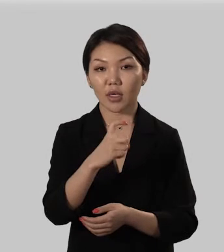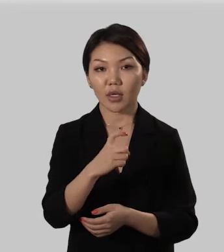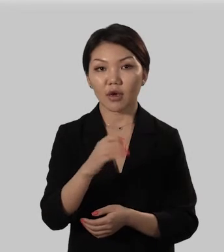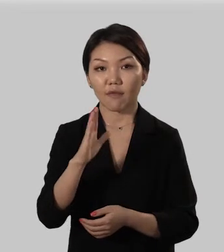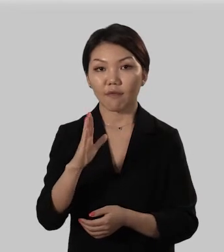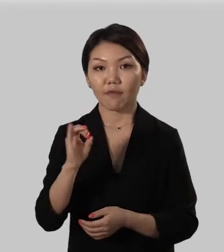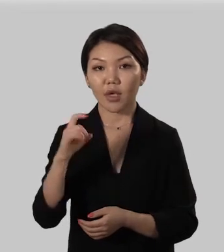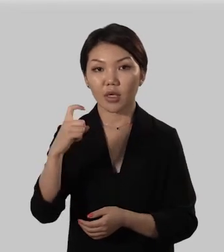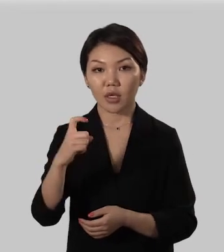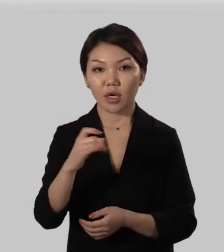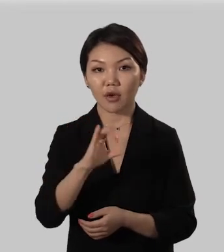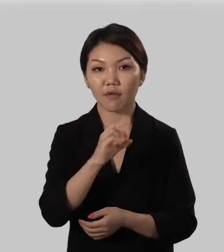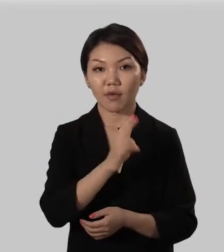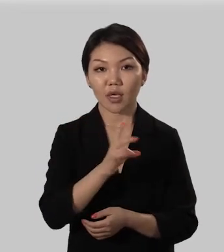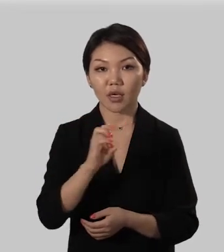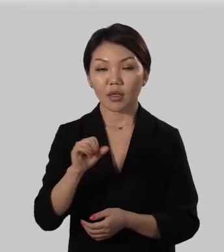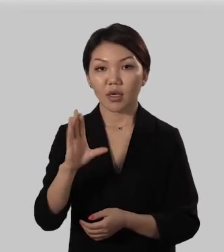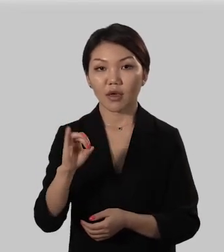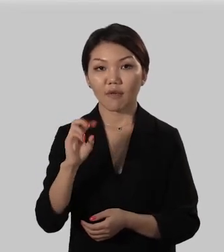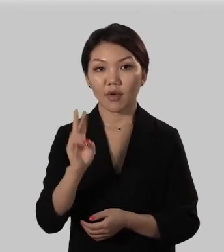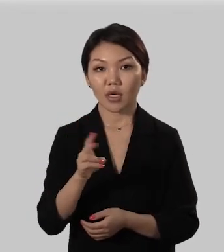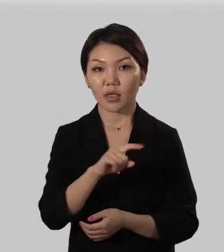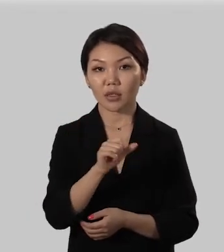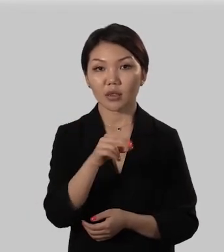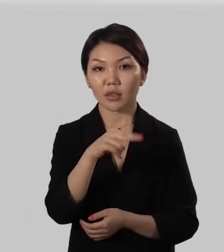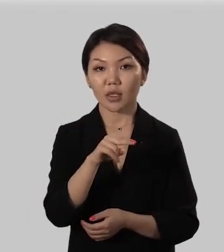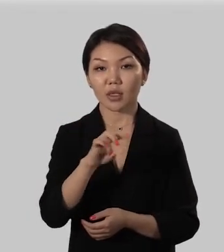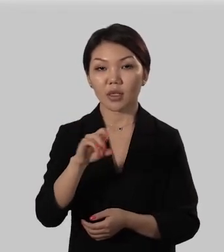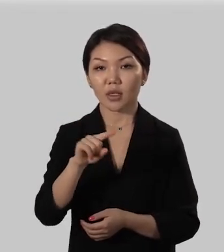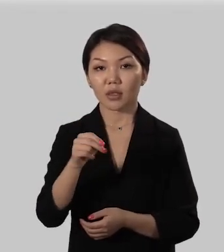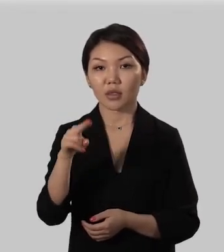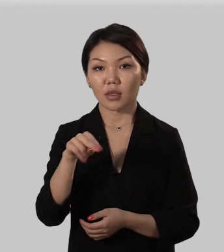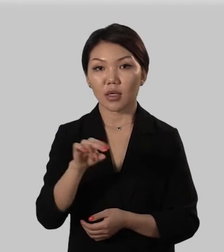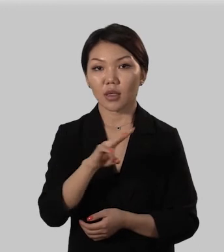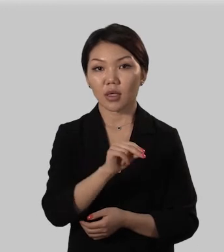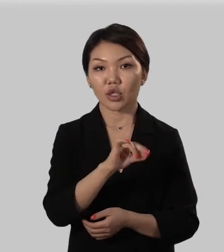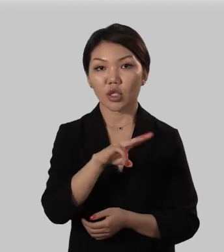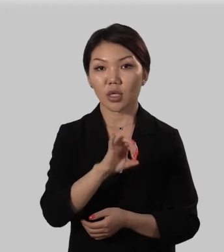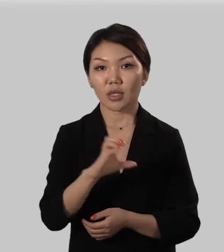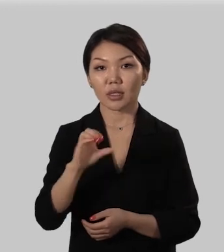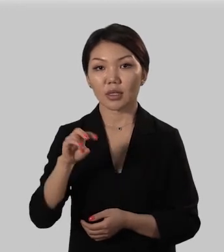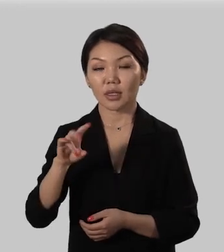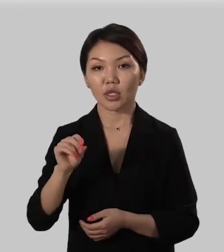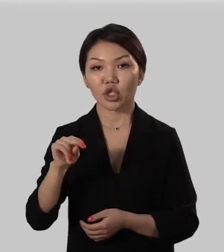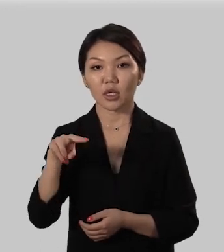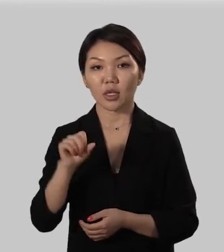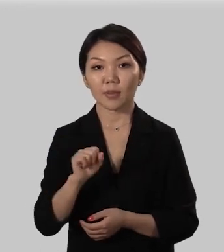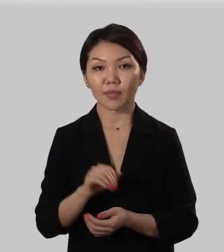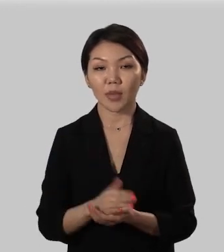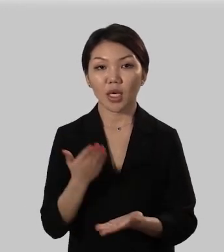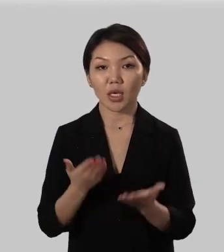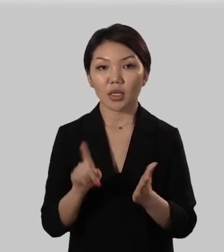век на век зад назад начала сначала если без приставки не